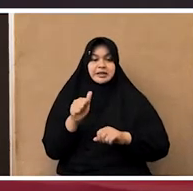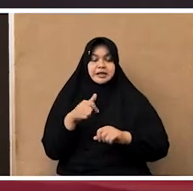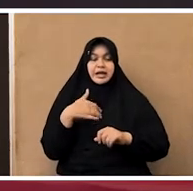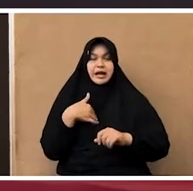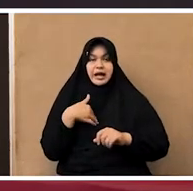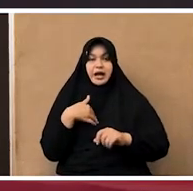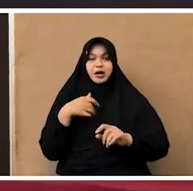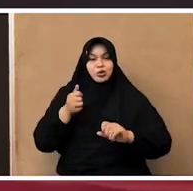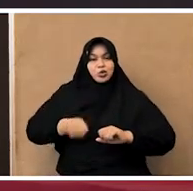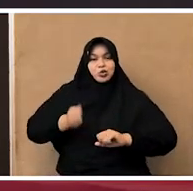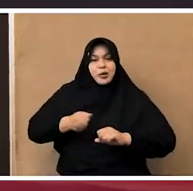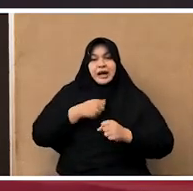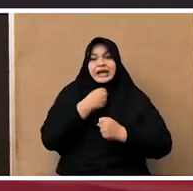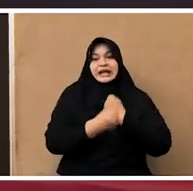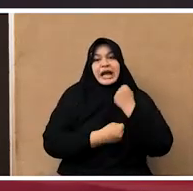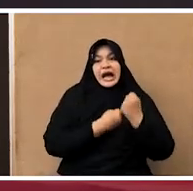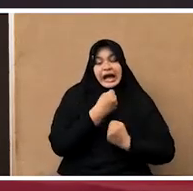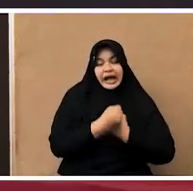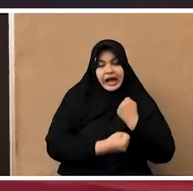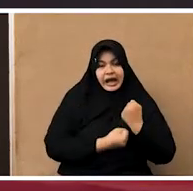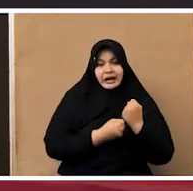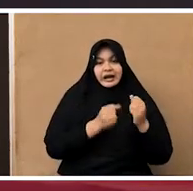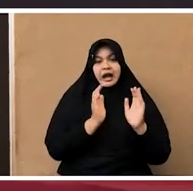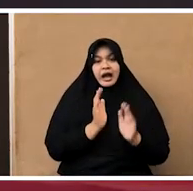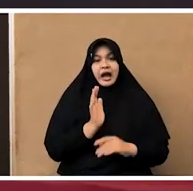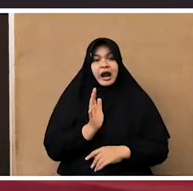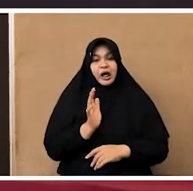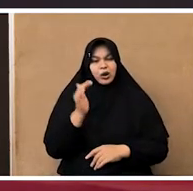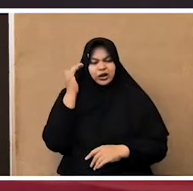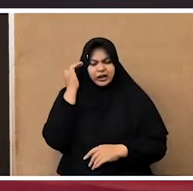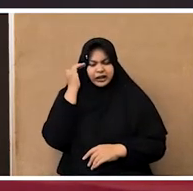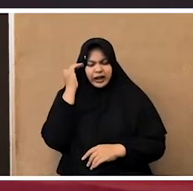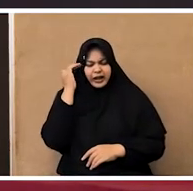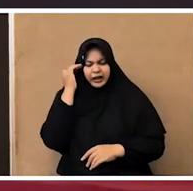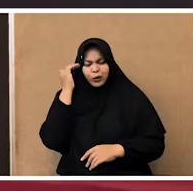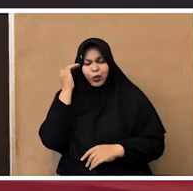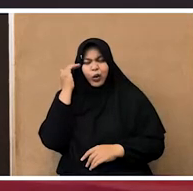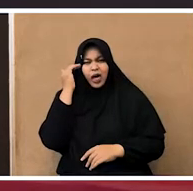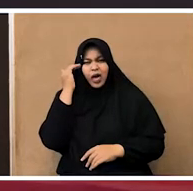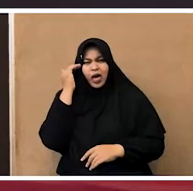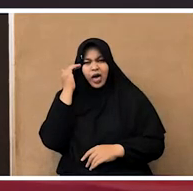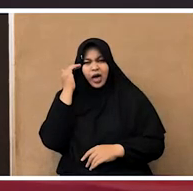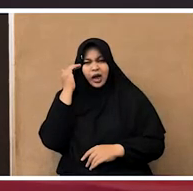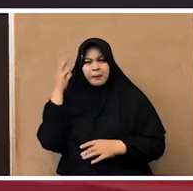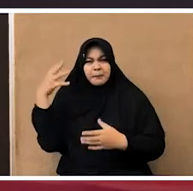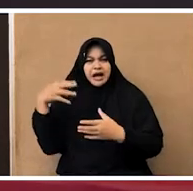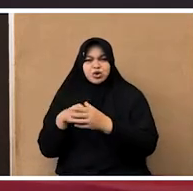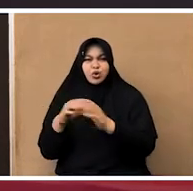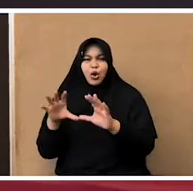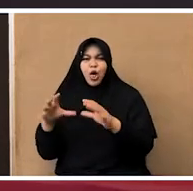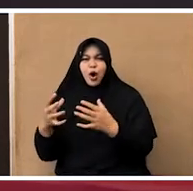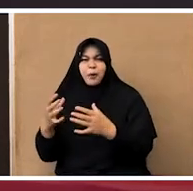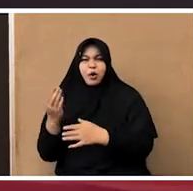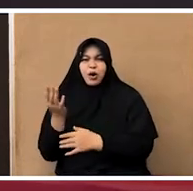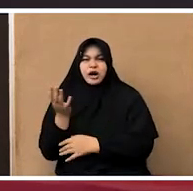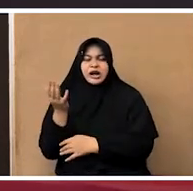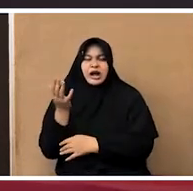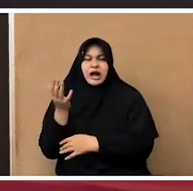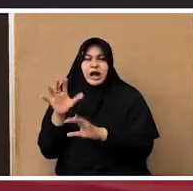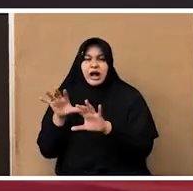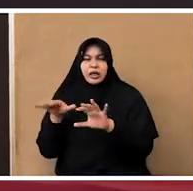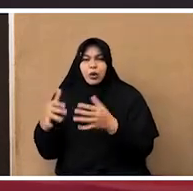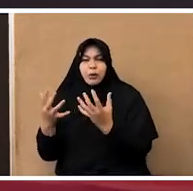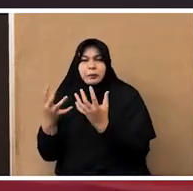tindakan tapi kalau intelektualnya adalah derajatnya sedang dan berat dia tidak boleh